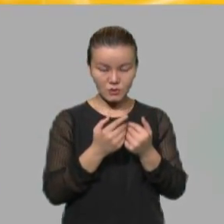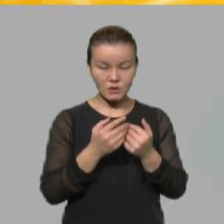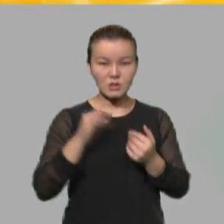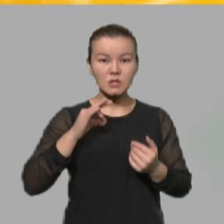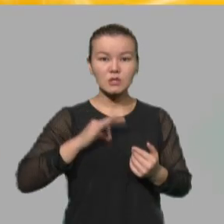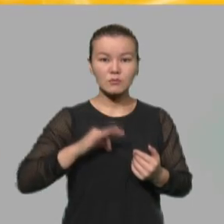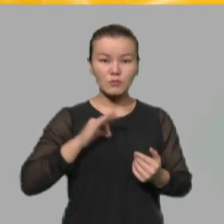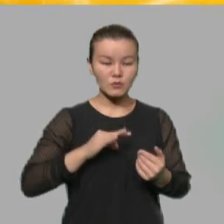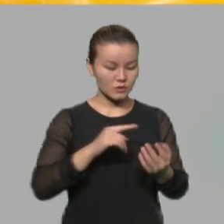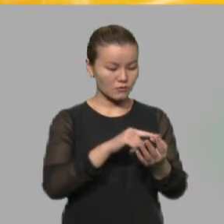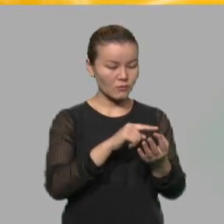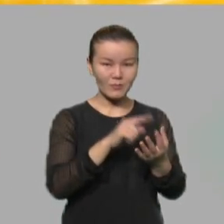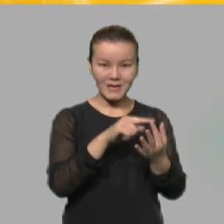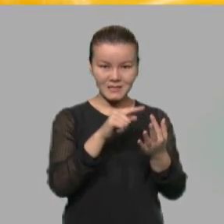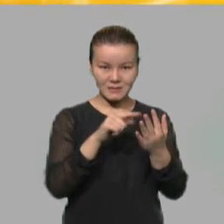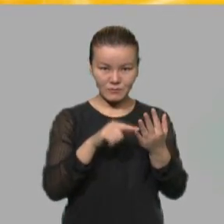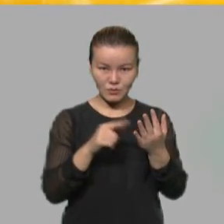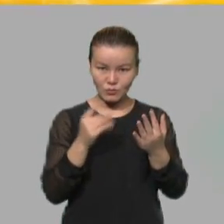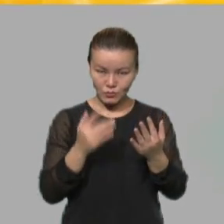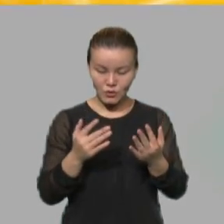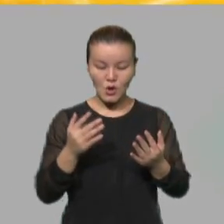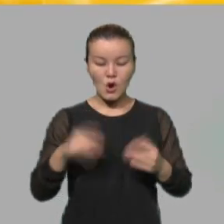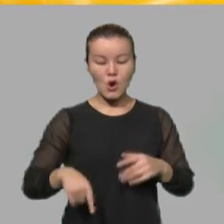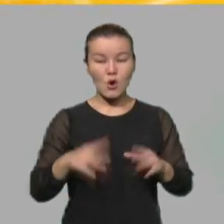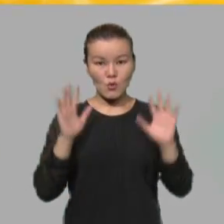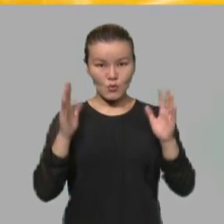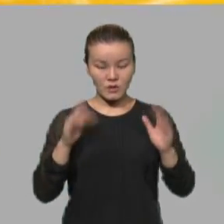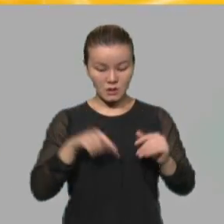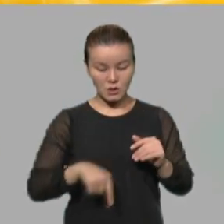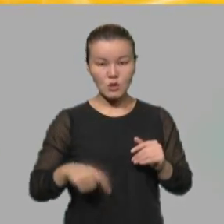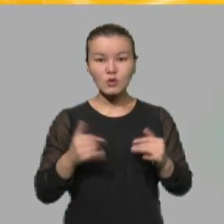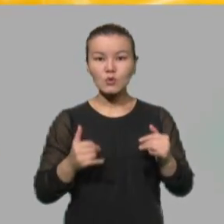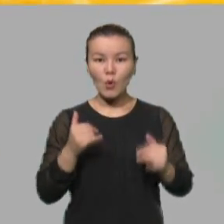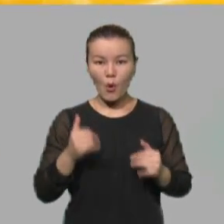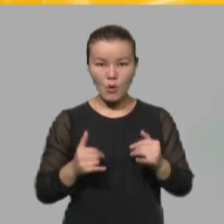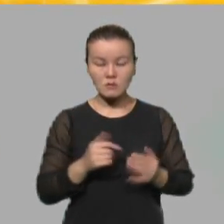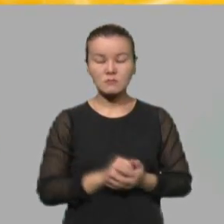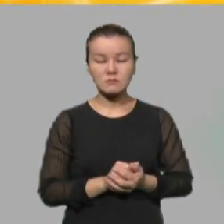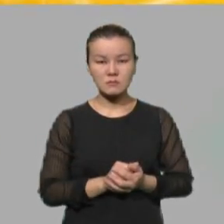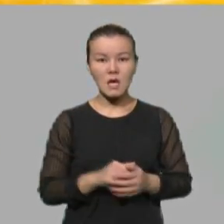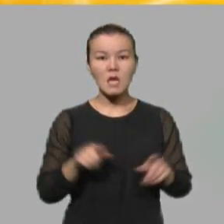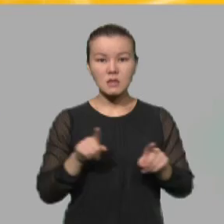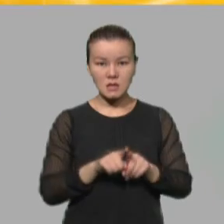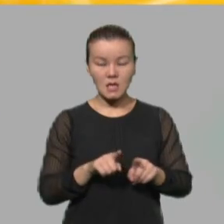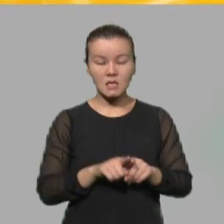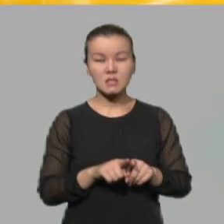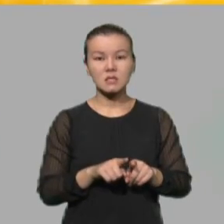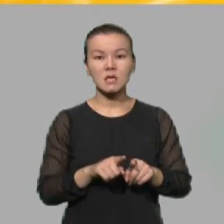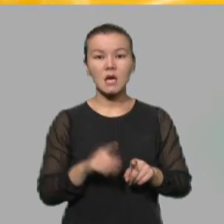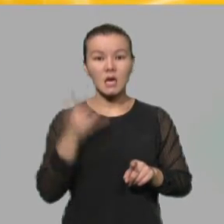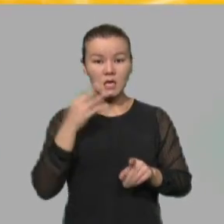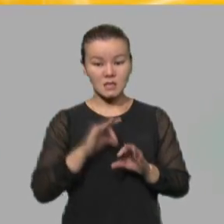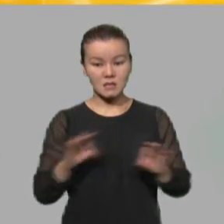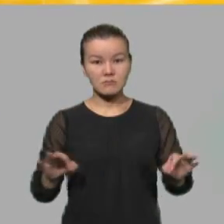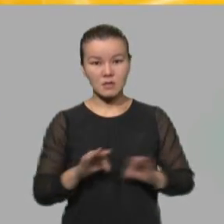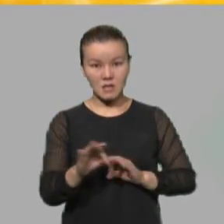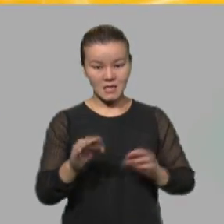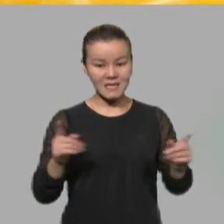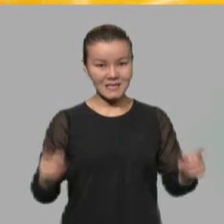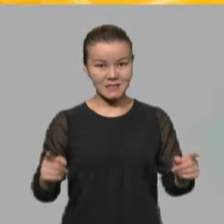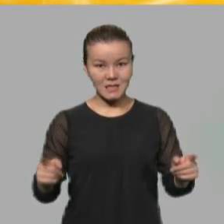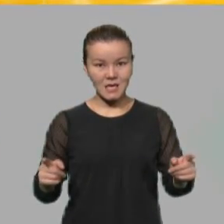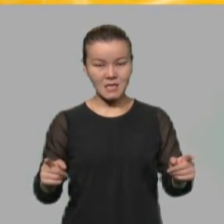счете человек пользовался пальцами рук и ног, так и при